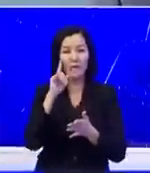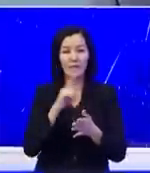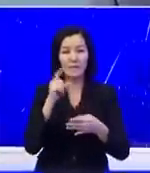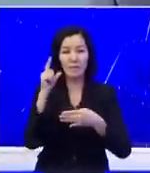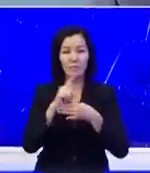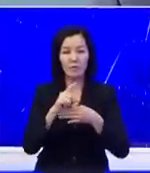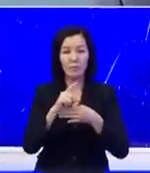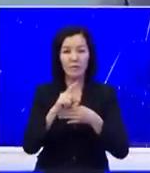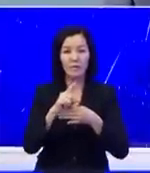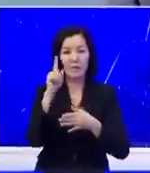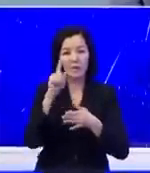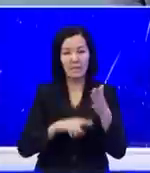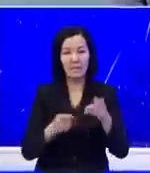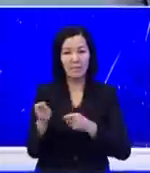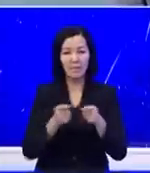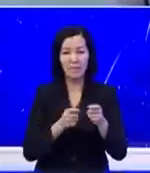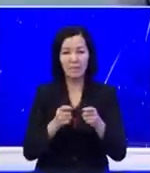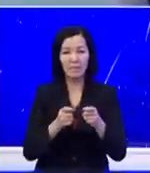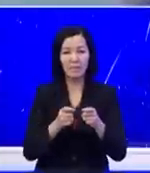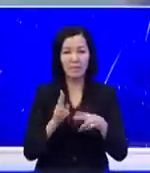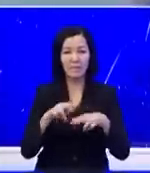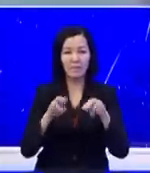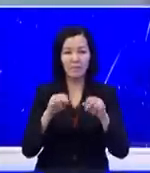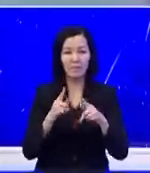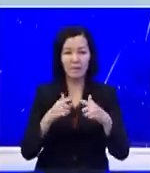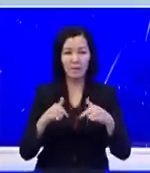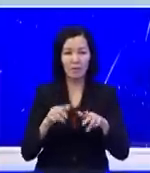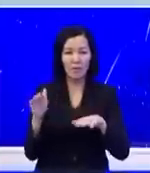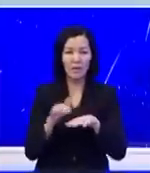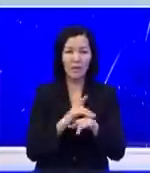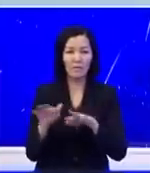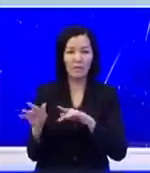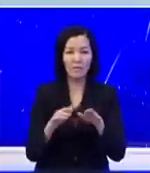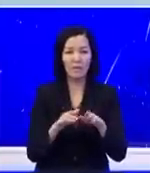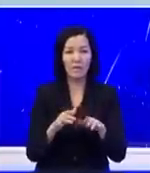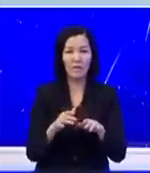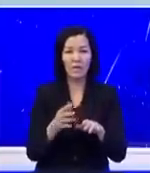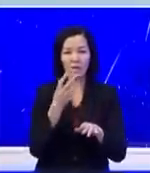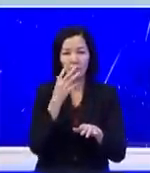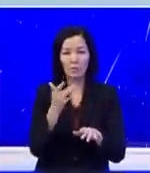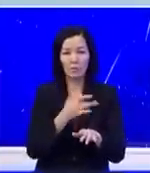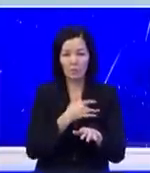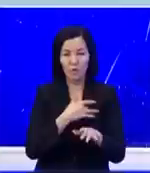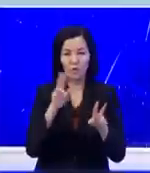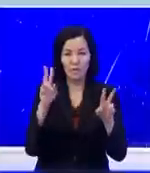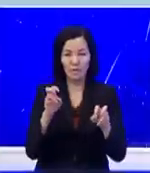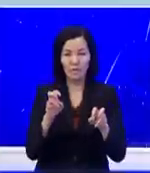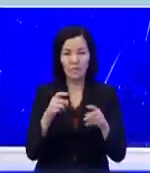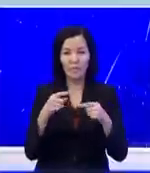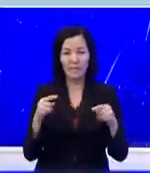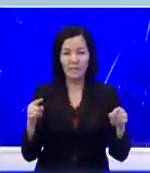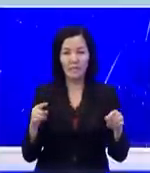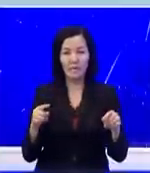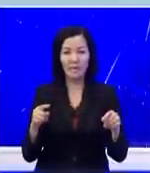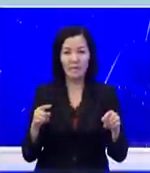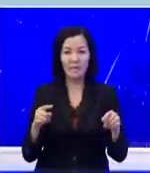діни басқармасының арнайы құрылған нелері бар, қайырымдылық шаралар. Жылу жүрек атты қайырымдылық шарасы бар. Және де басқа да